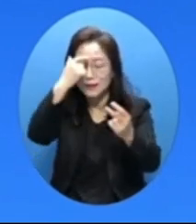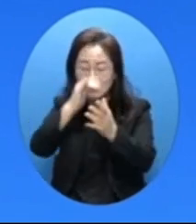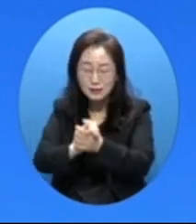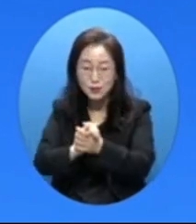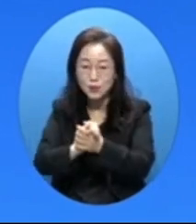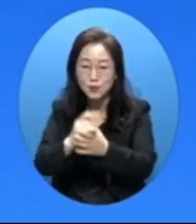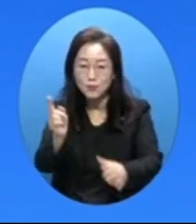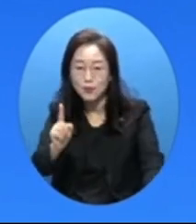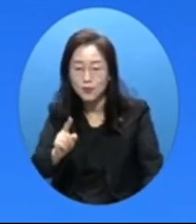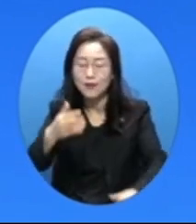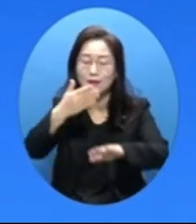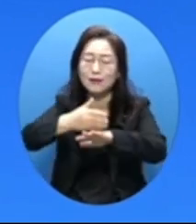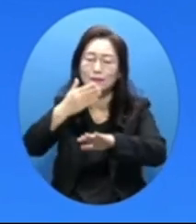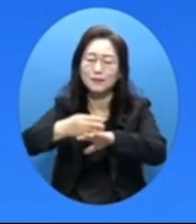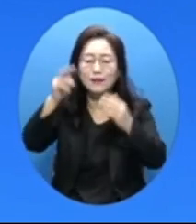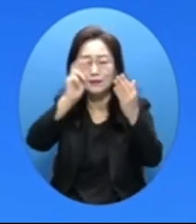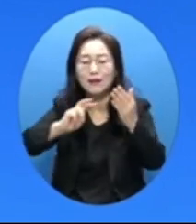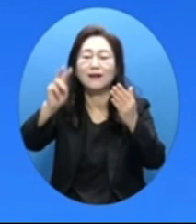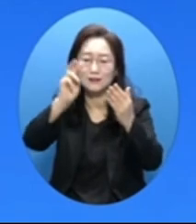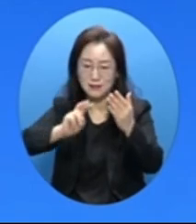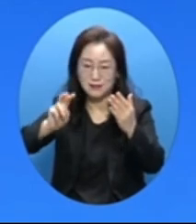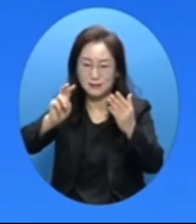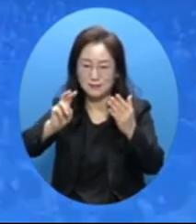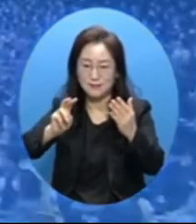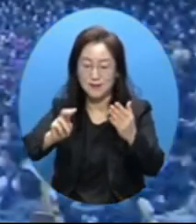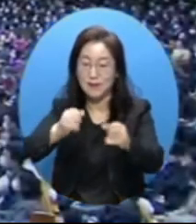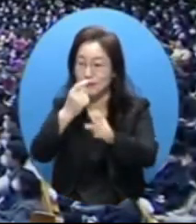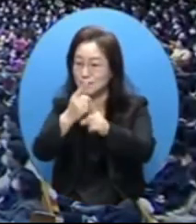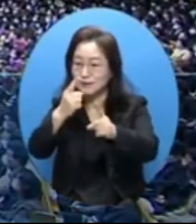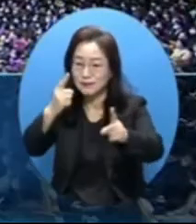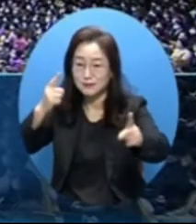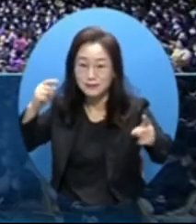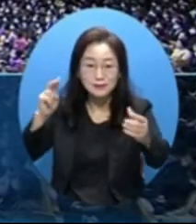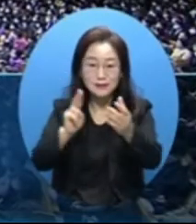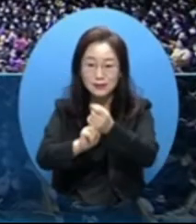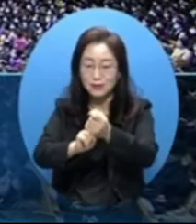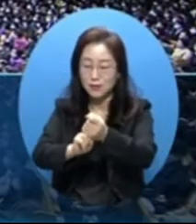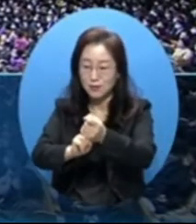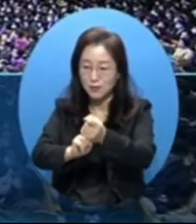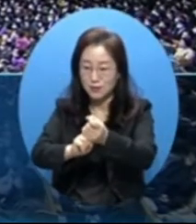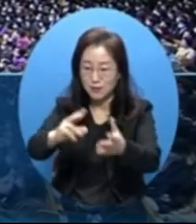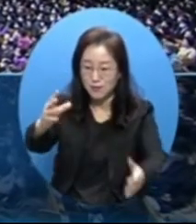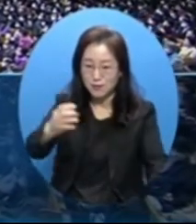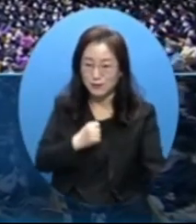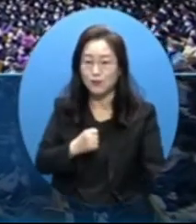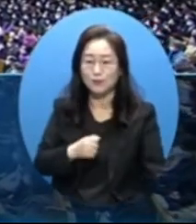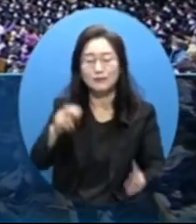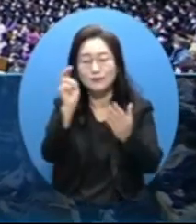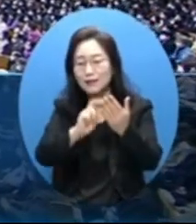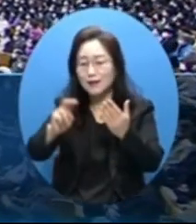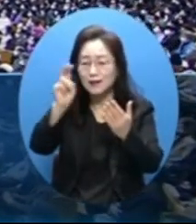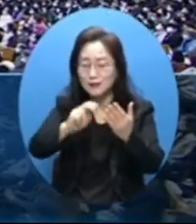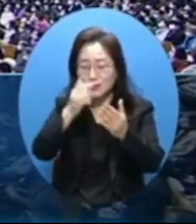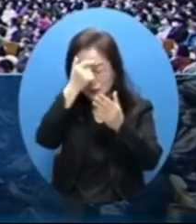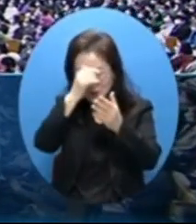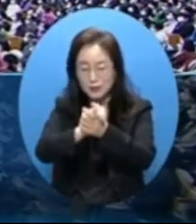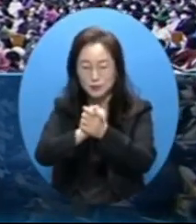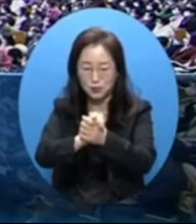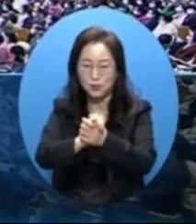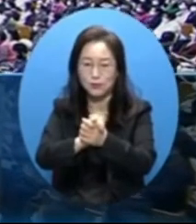기도는 감사의 찬양과 기도였고 이것은 승리와 기적을 가져온 찬송이요 기도했던 것입니다